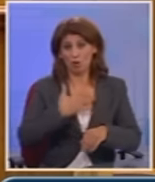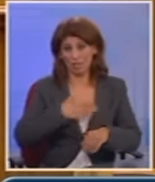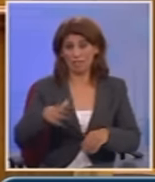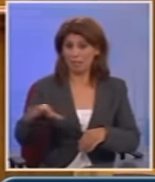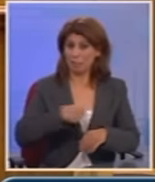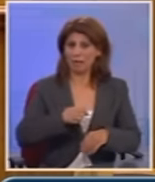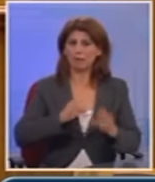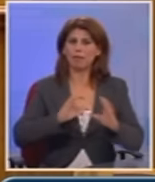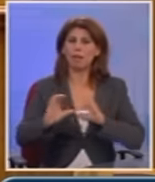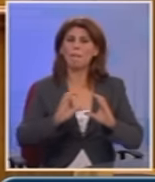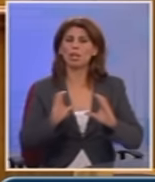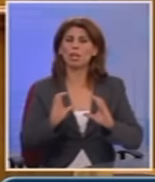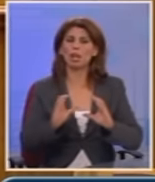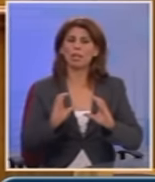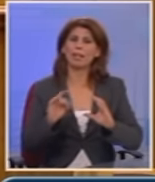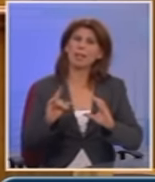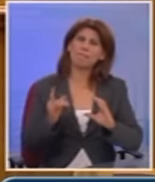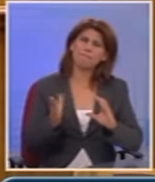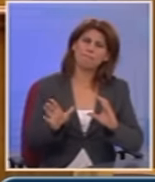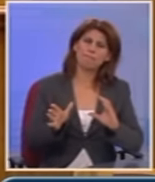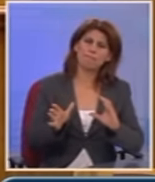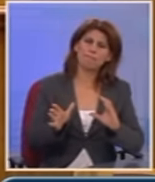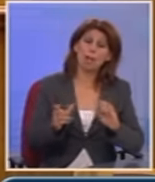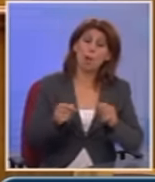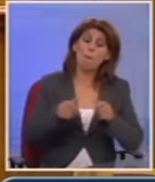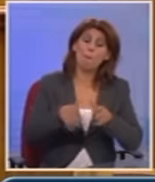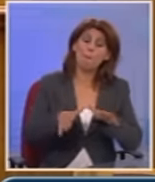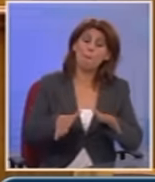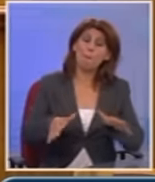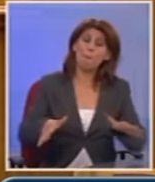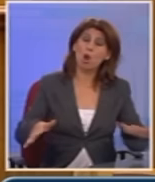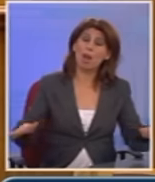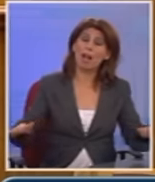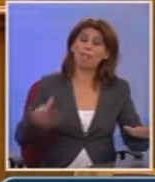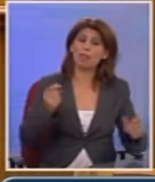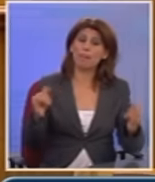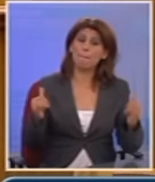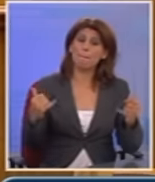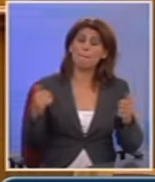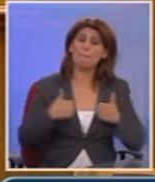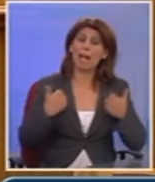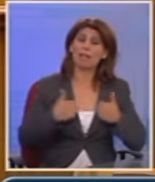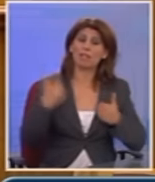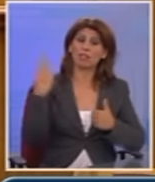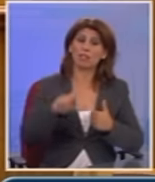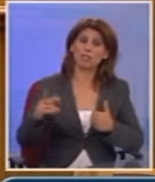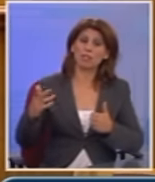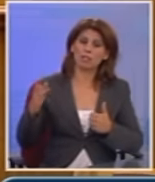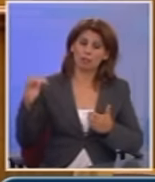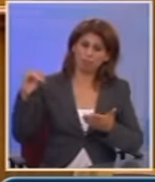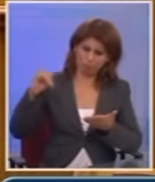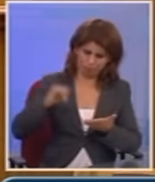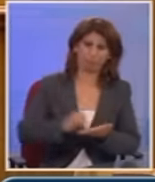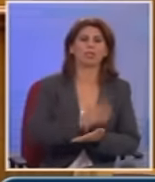για επικοινωνιακά ή μάλλον προπαγανδιστικά παιχνίδια για την δική σας προσγείωση στην